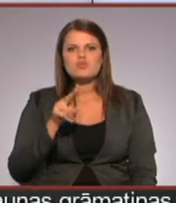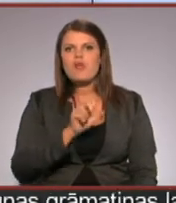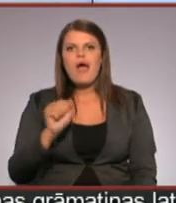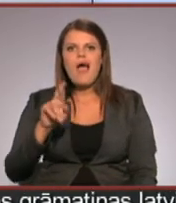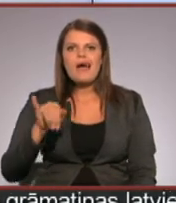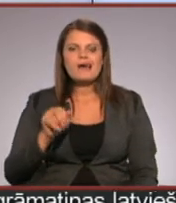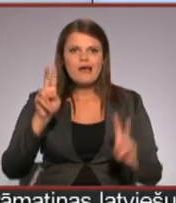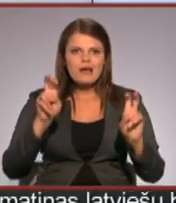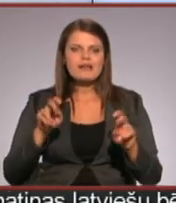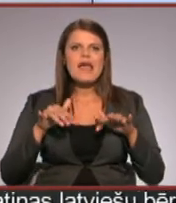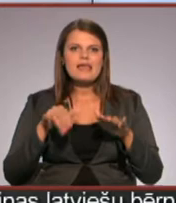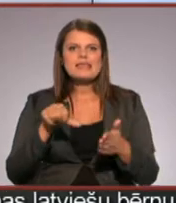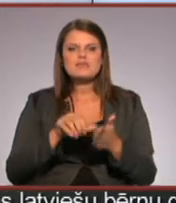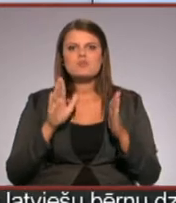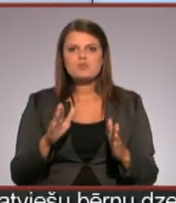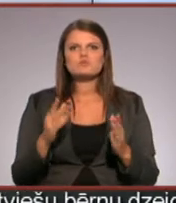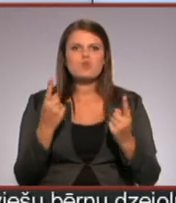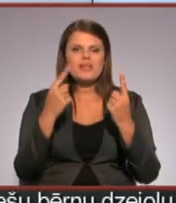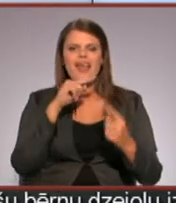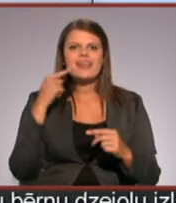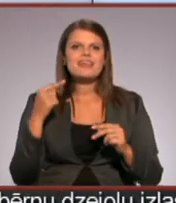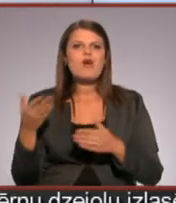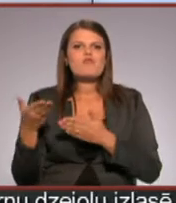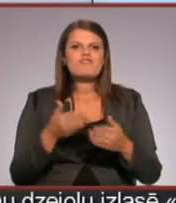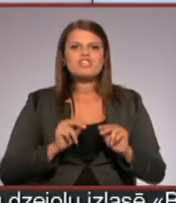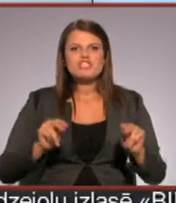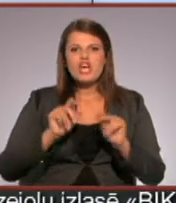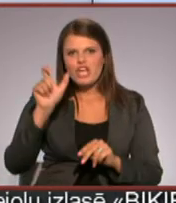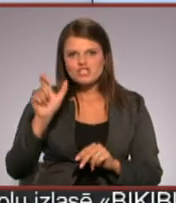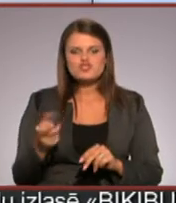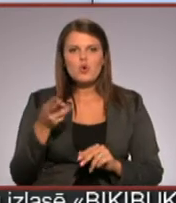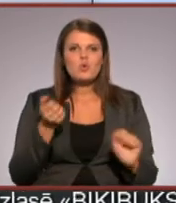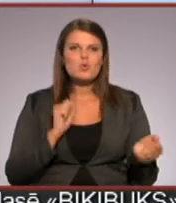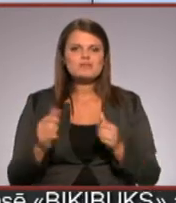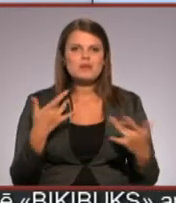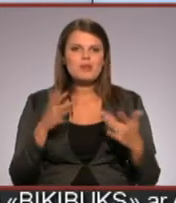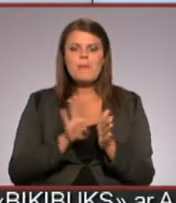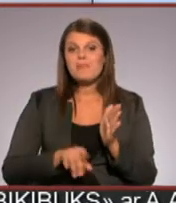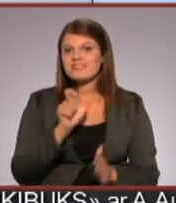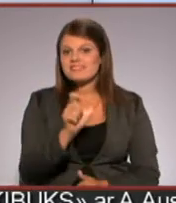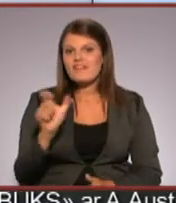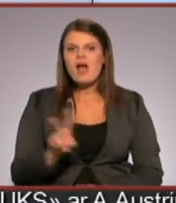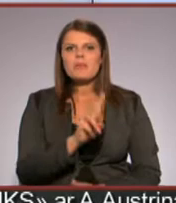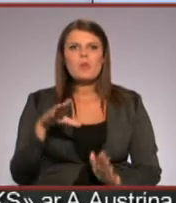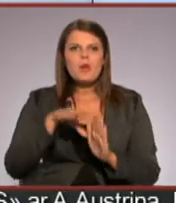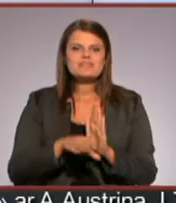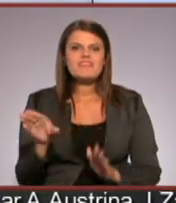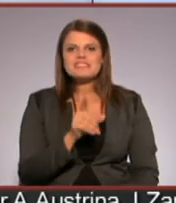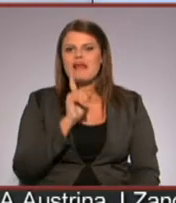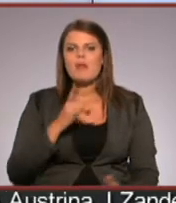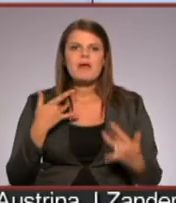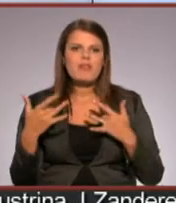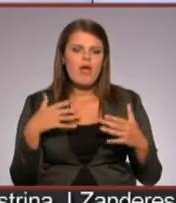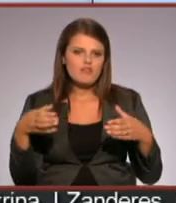iestudējums būs unikāla krievu viesrežisora un horeogrāfa Sergeja Zemļanska kustību izrāde bez vārdiem, kurā iesaistīta gandrīz visa Liepājas